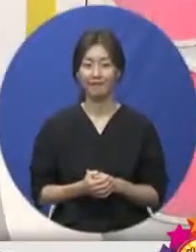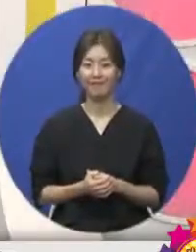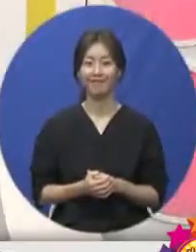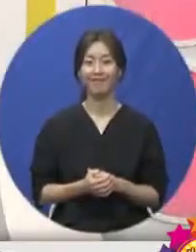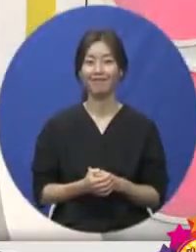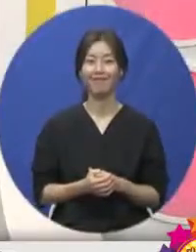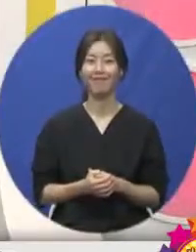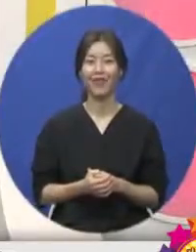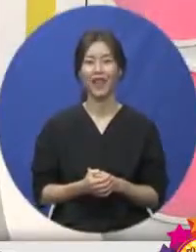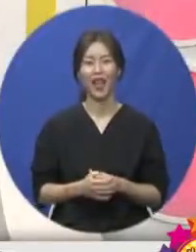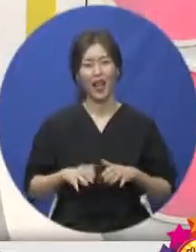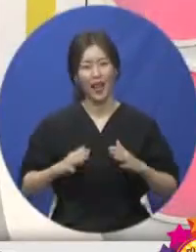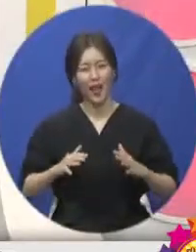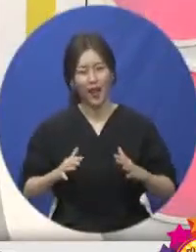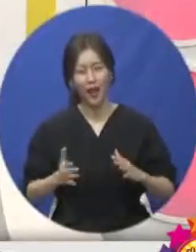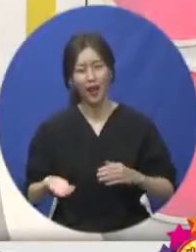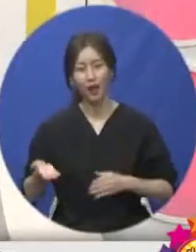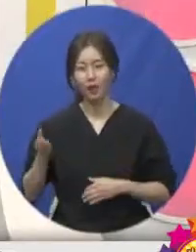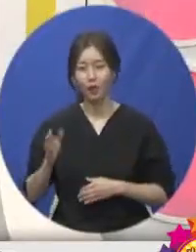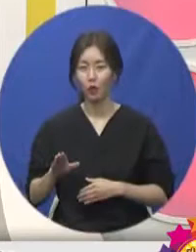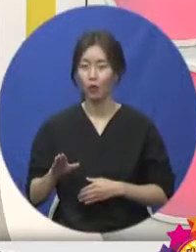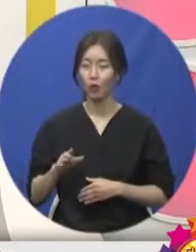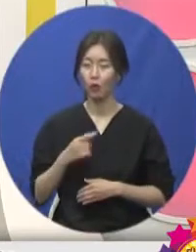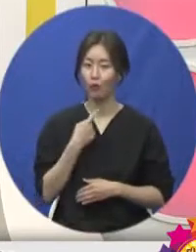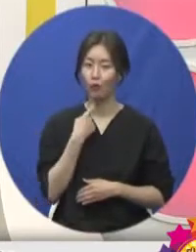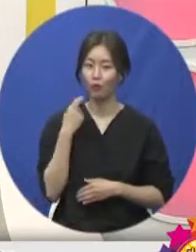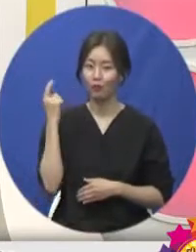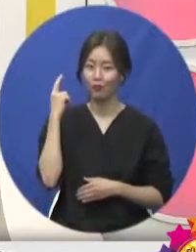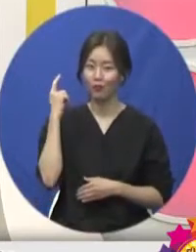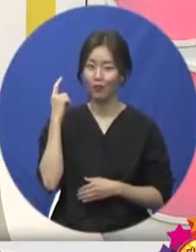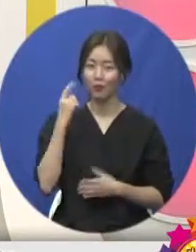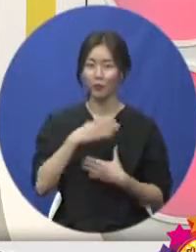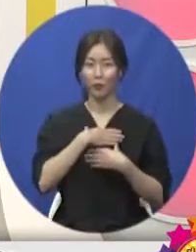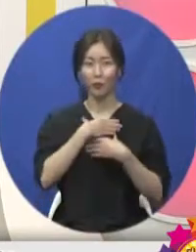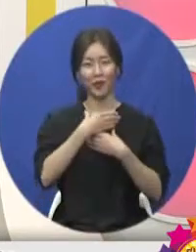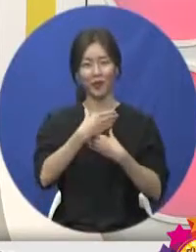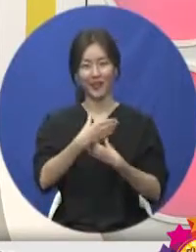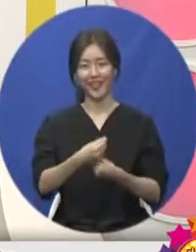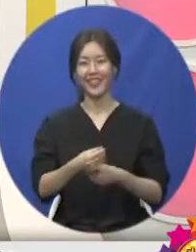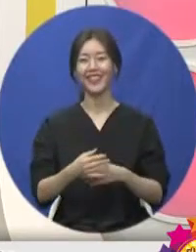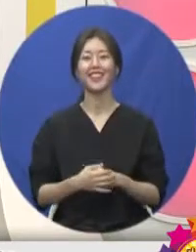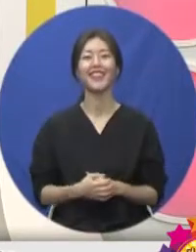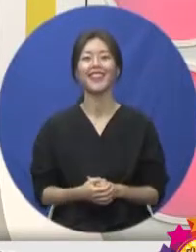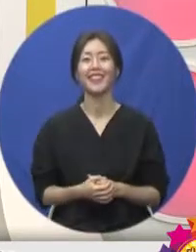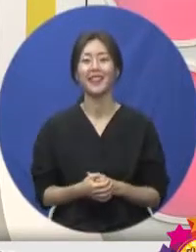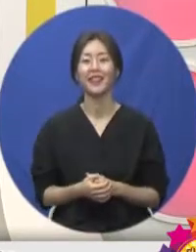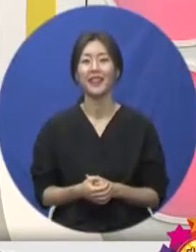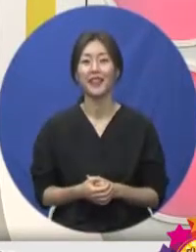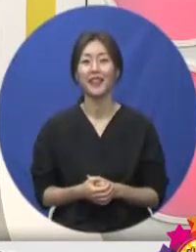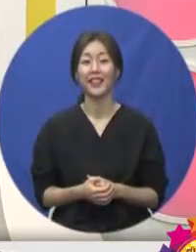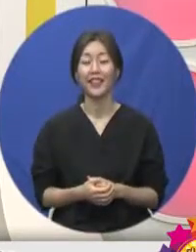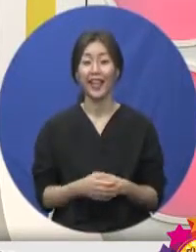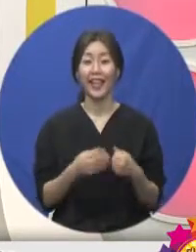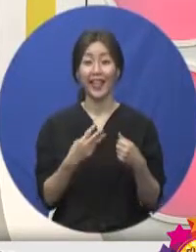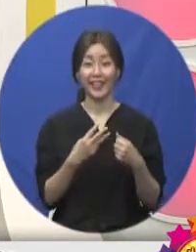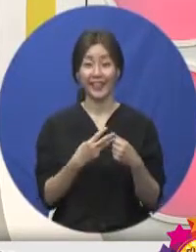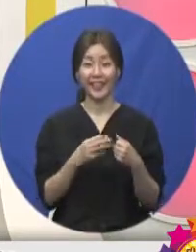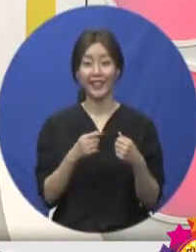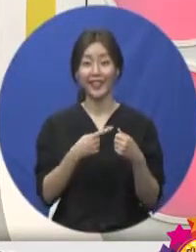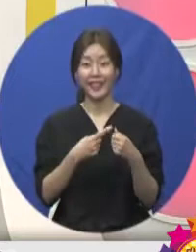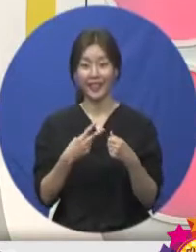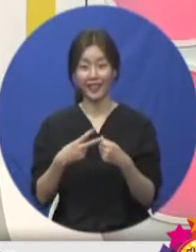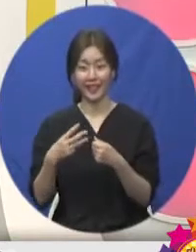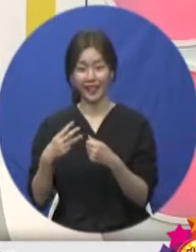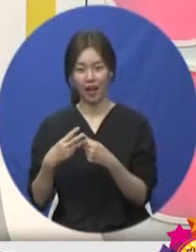네. 급하게 달려오셨다는데도 이렇게 편안하게. 그러니까요. 아무 일 없었다는 듯이 불러주시네. 예. 지금 이제 세 분 불러주셨는데 세 분 다 진짜